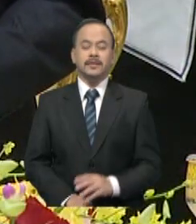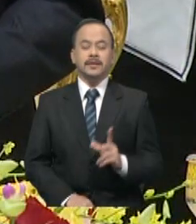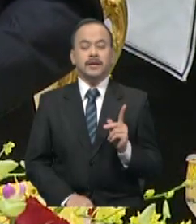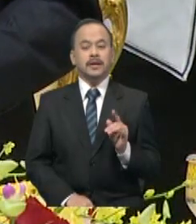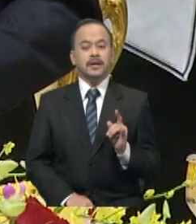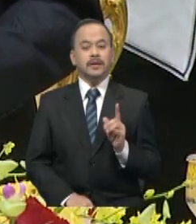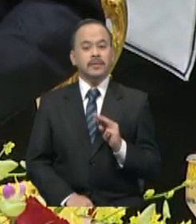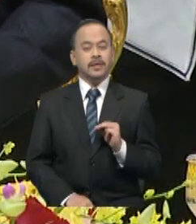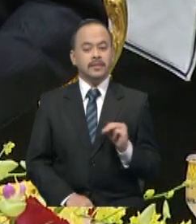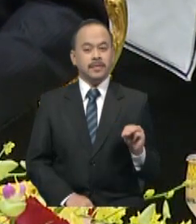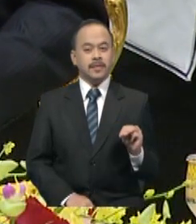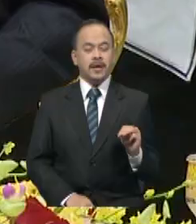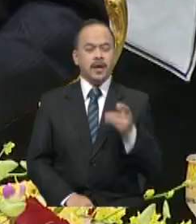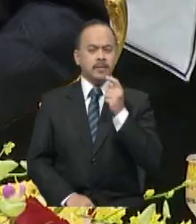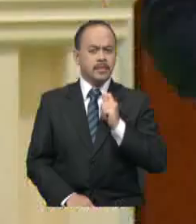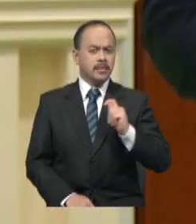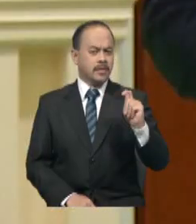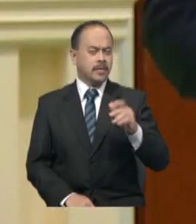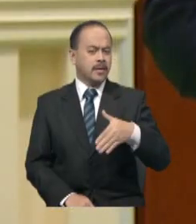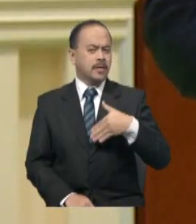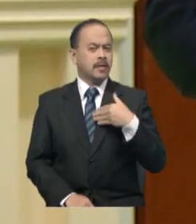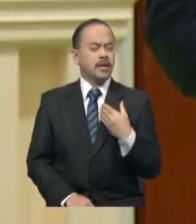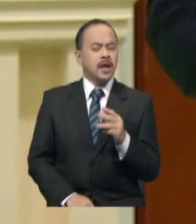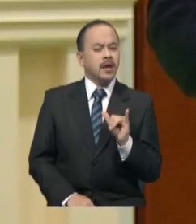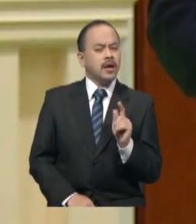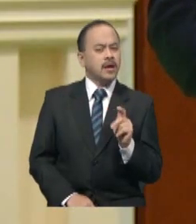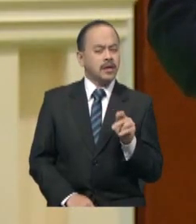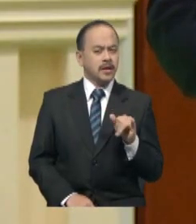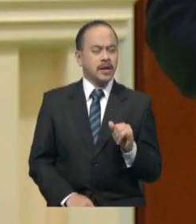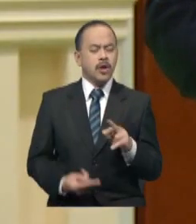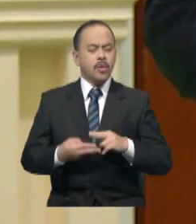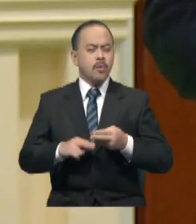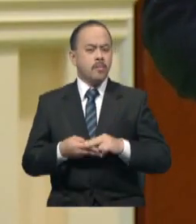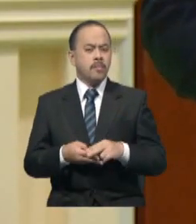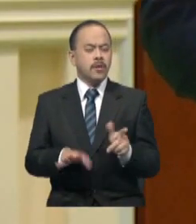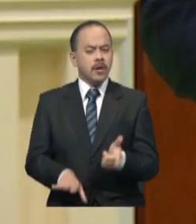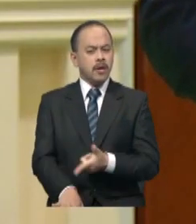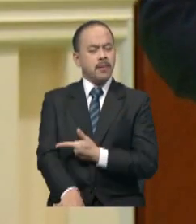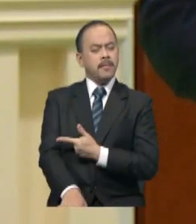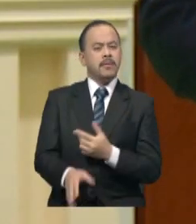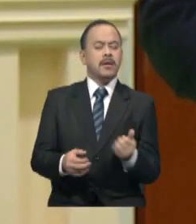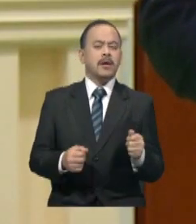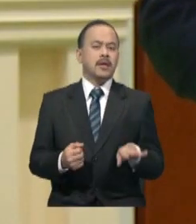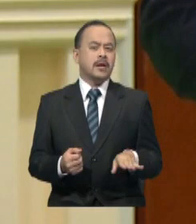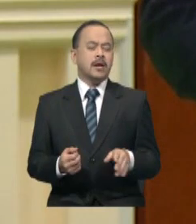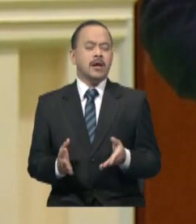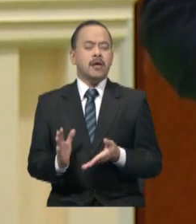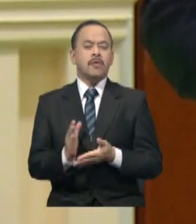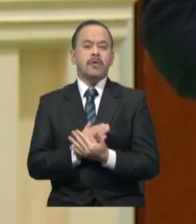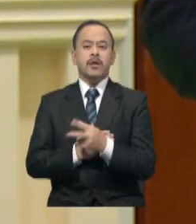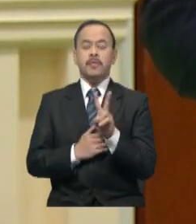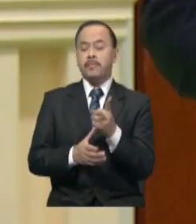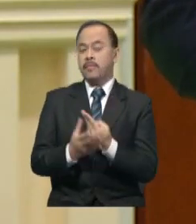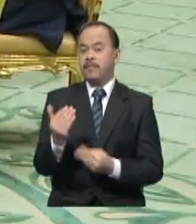Kebawah Duli Yang Maha Mulia dalam titah menzahirkan keyakinan hubungan yang terjalin sejak sekian lama oleh kedua-dua